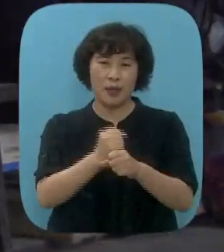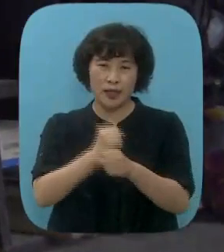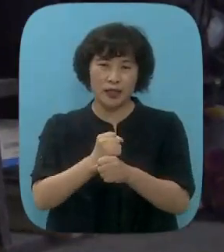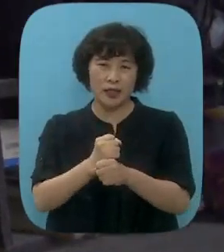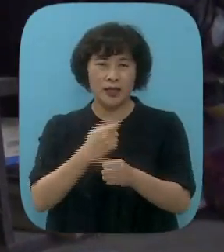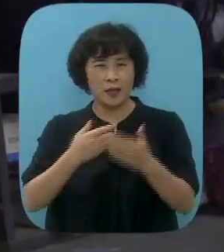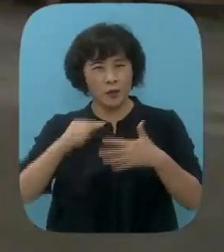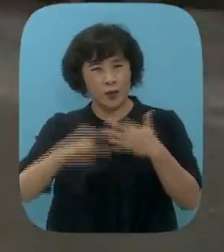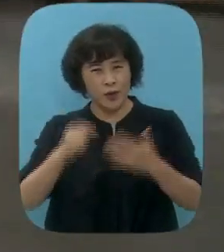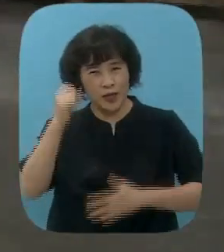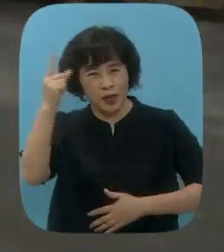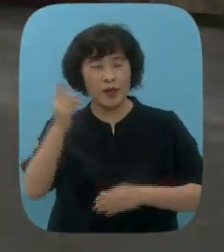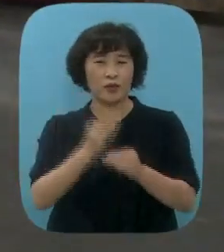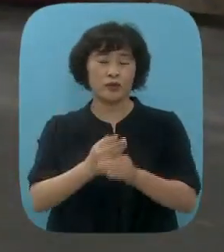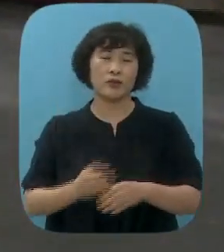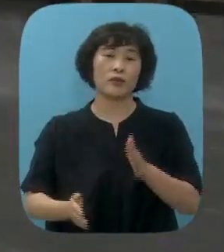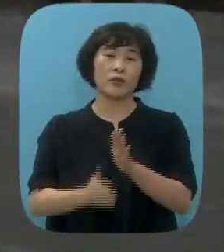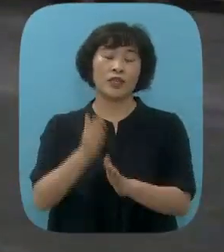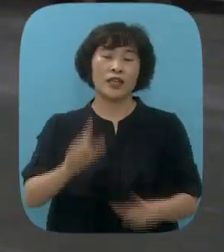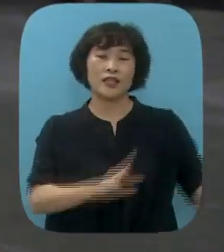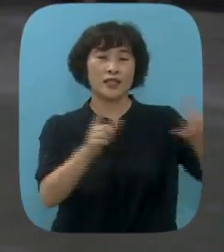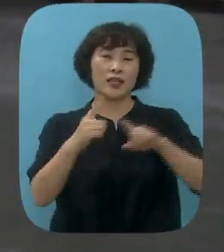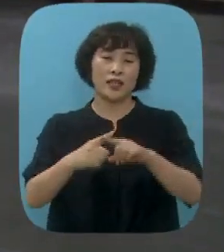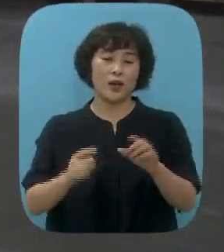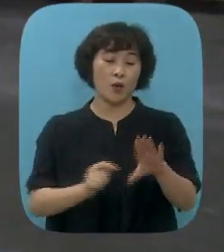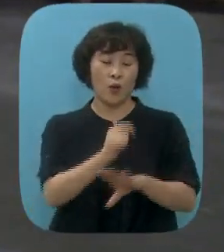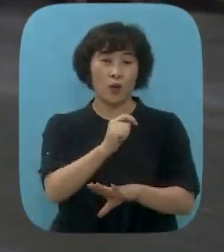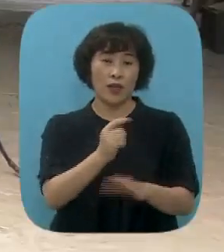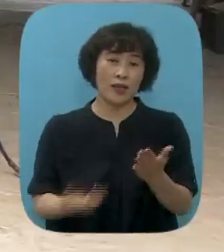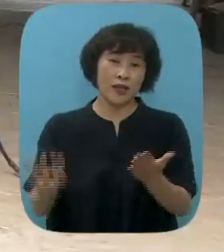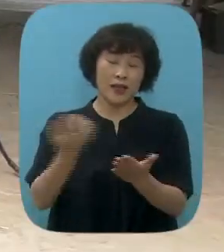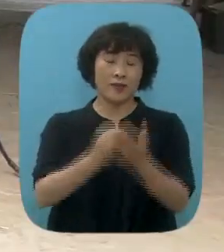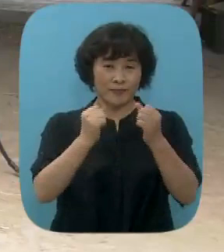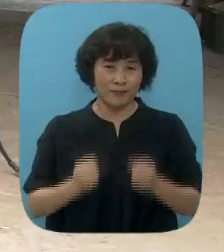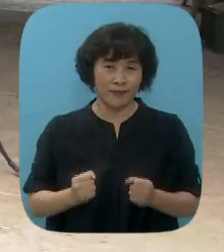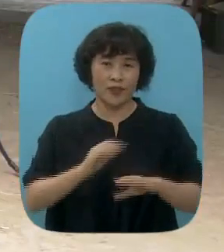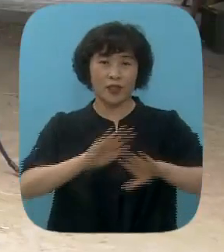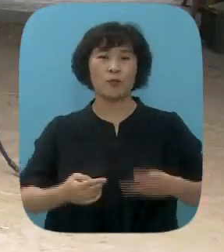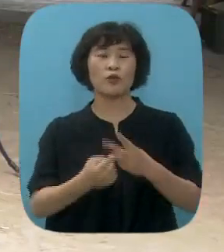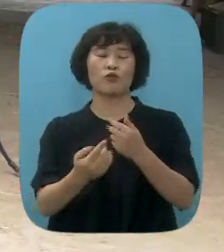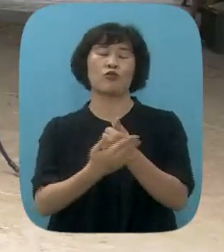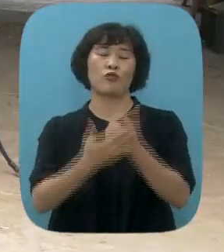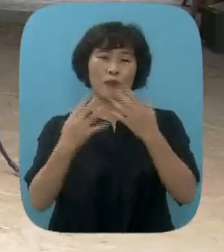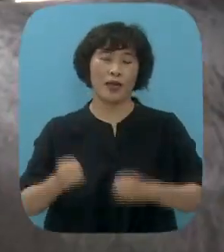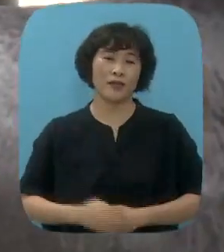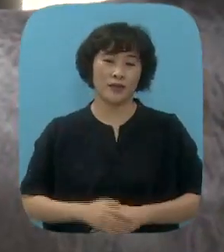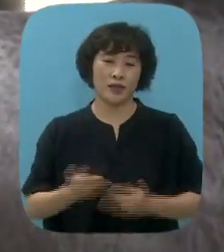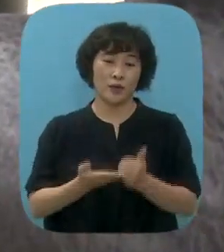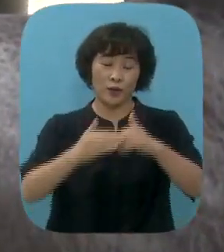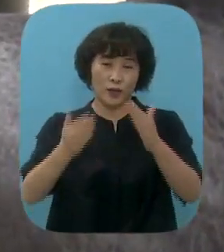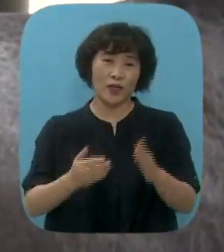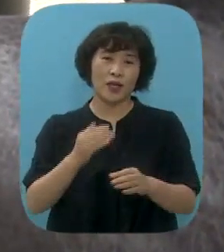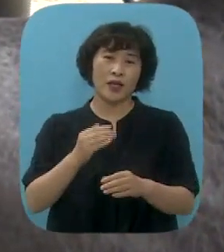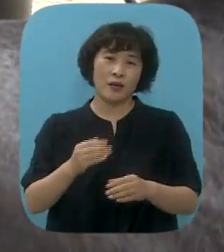있습니다. 도시 생활만 하다가 고흥에 정착하기까지는 전남도의 도움이 컸습니다. 농장 조성비,